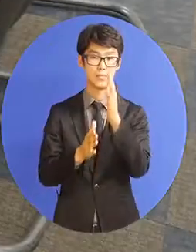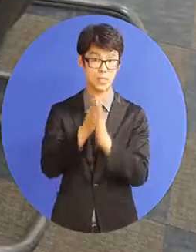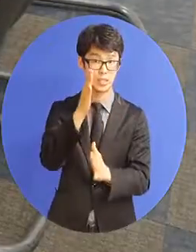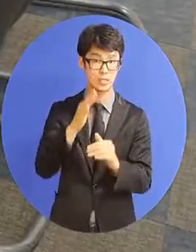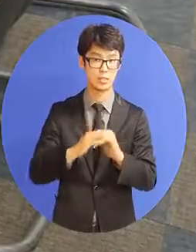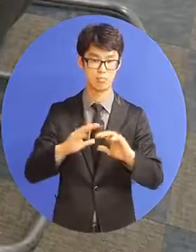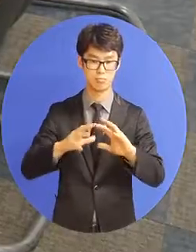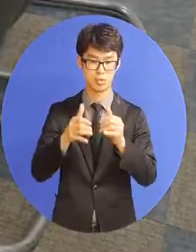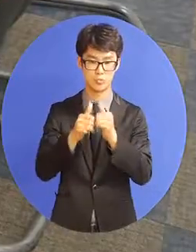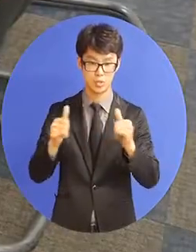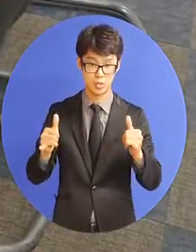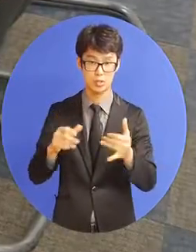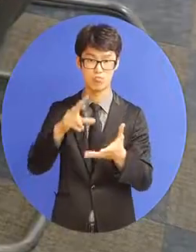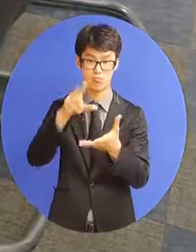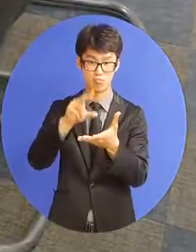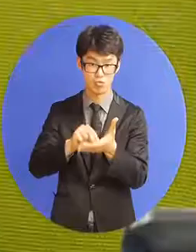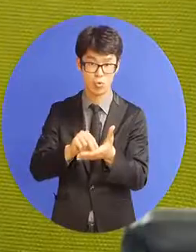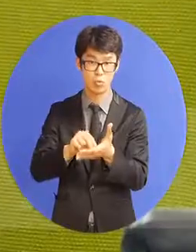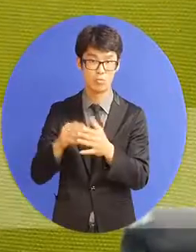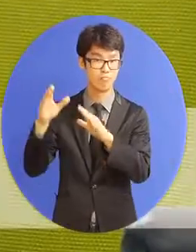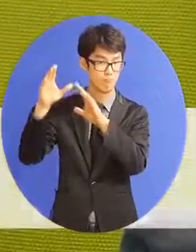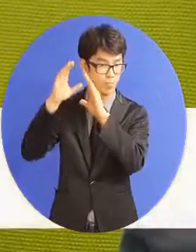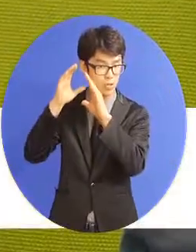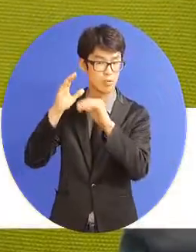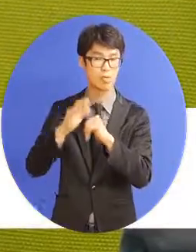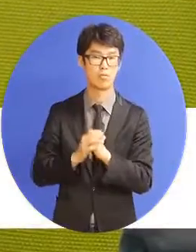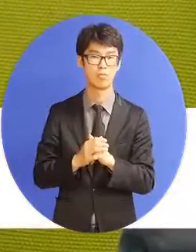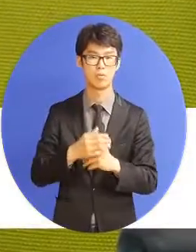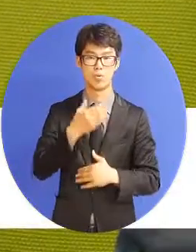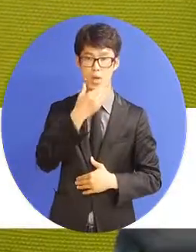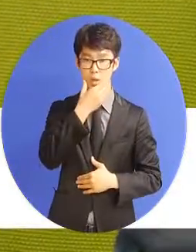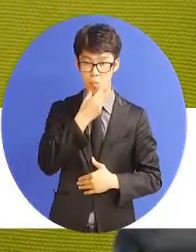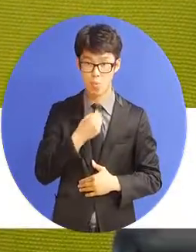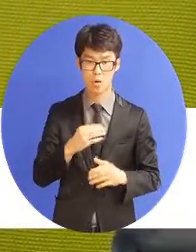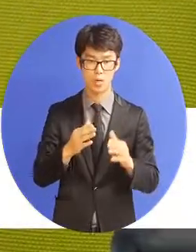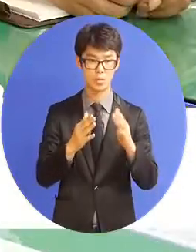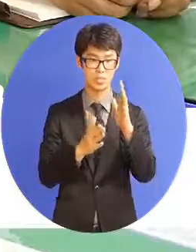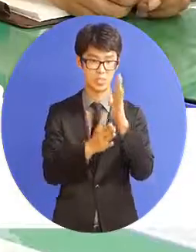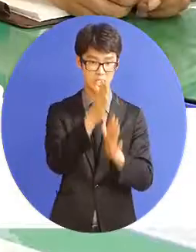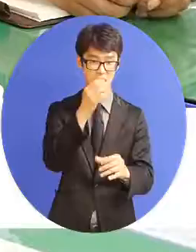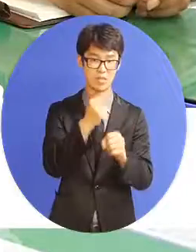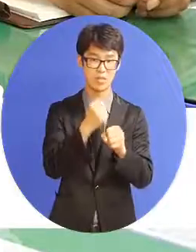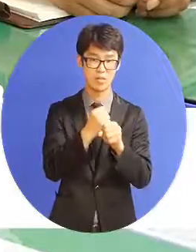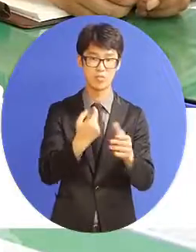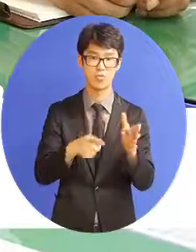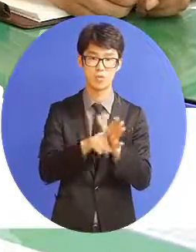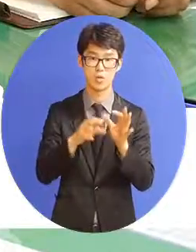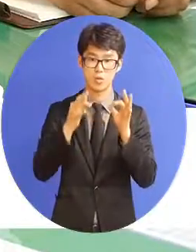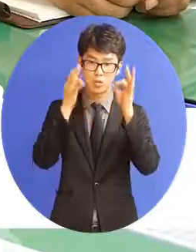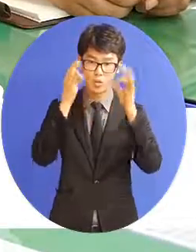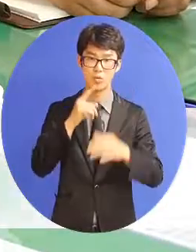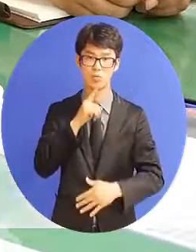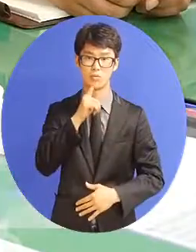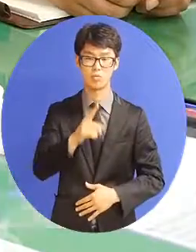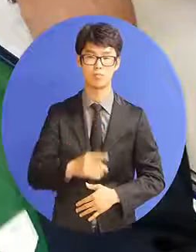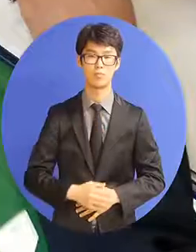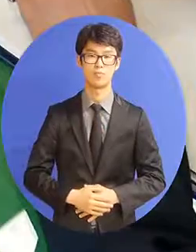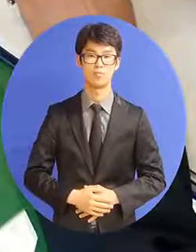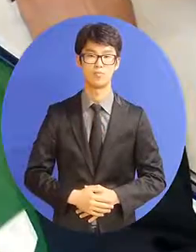공주시는 시민의 애로사항이나 문제점을 듣고 시민이 행복한 공주를 만들어가는 데 적극적으로 노력하고